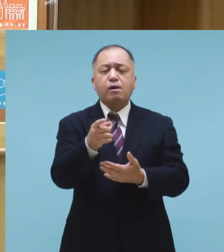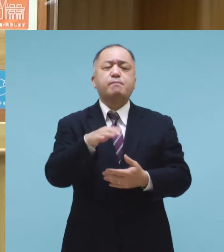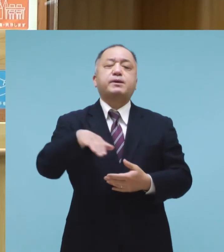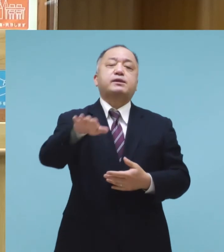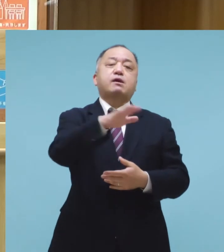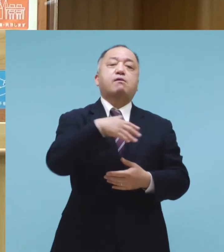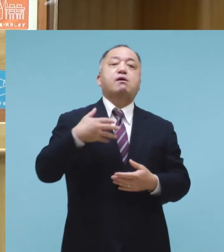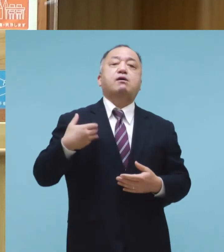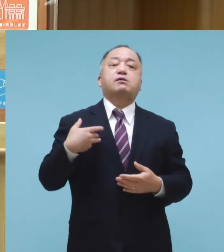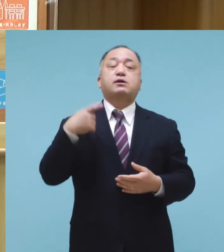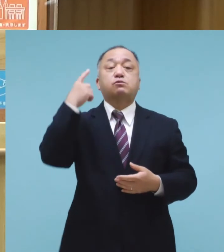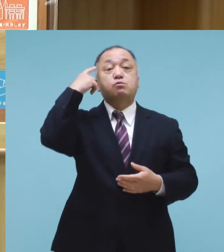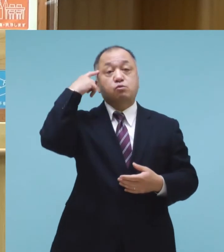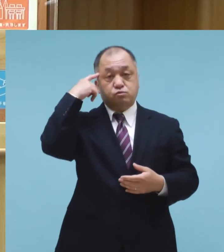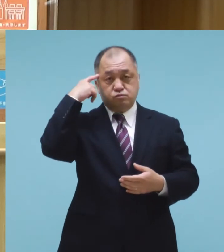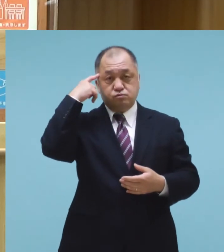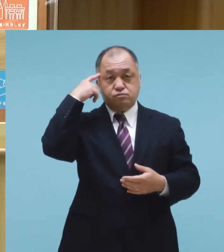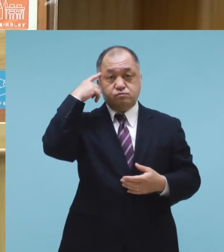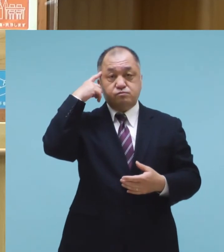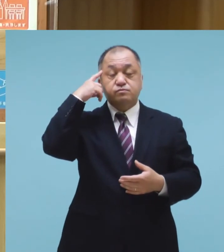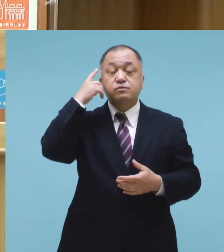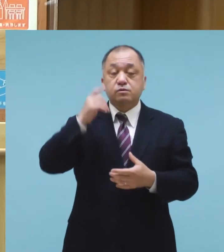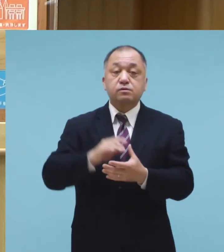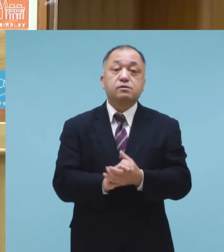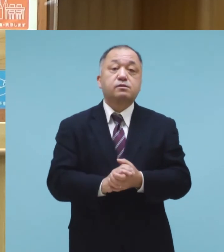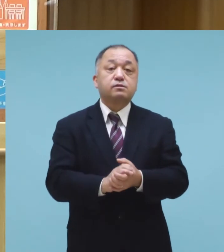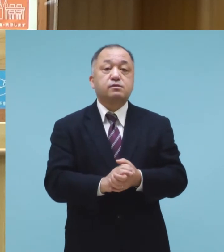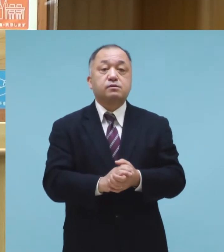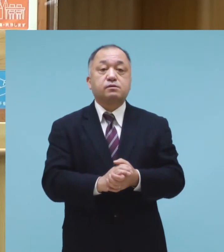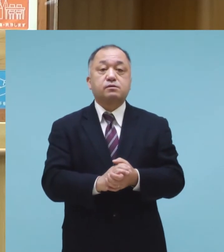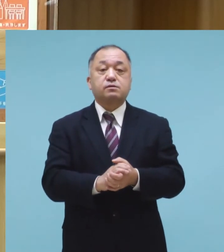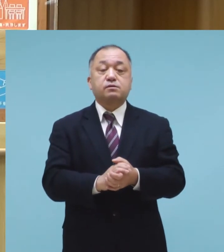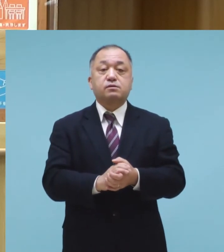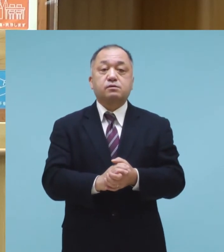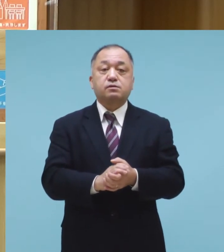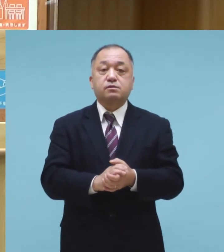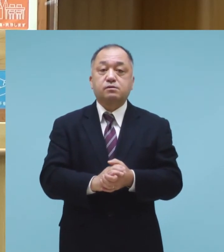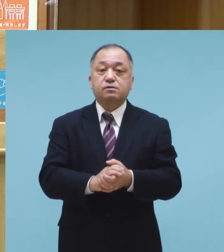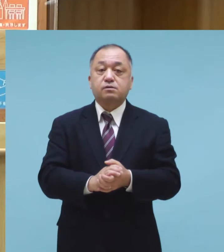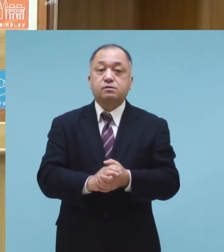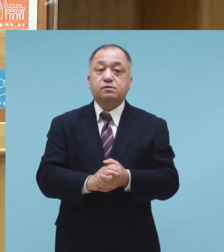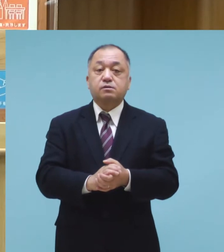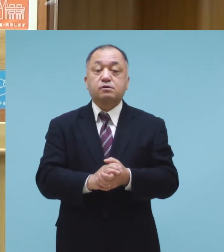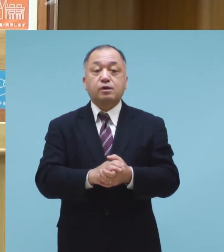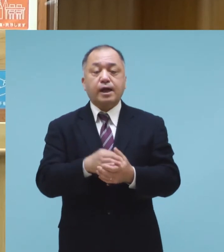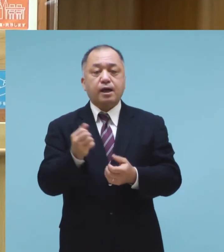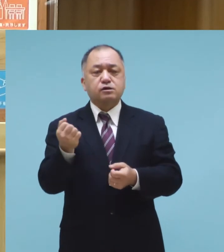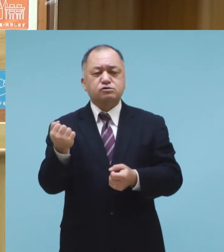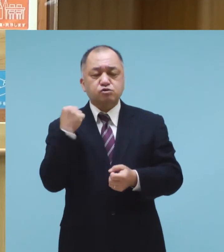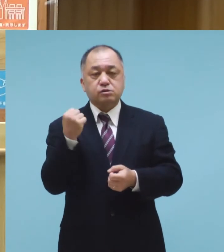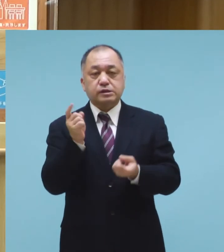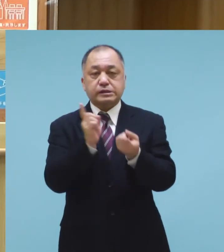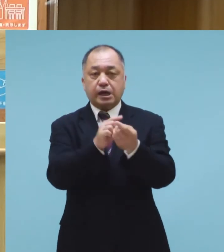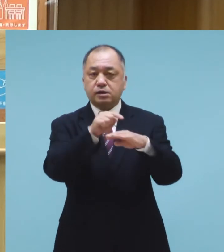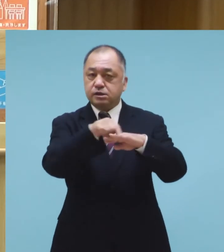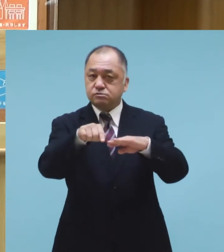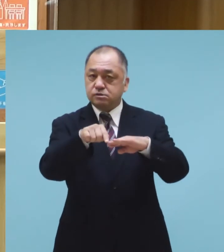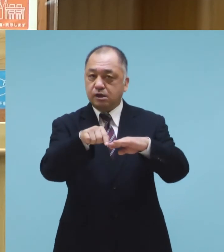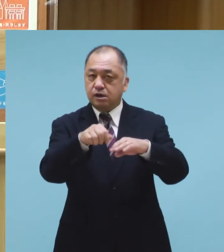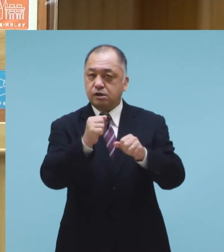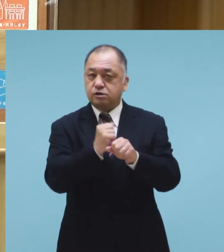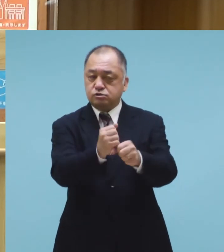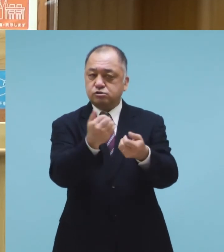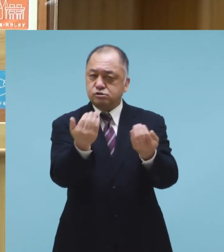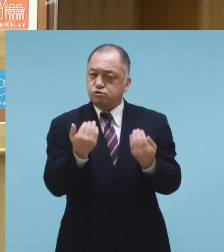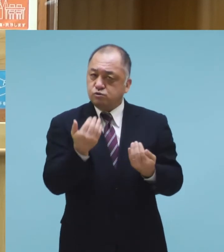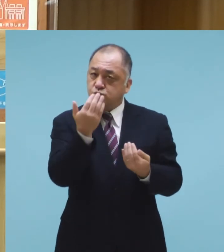ないですよね。ですからそういった中でどういった強い対策が必要かということも含